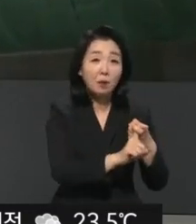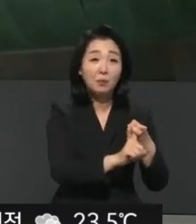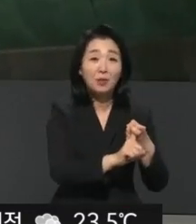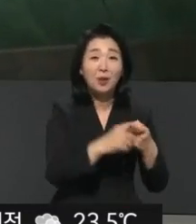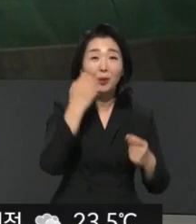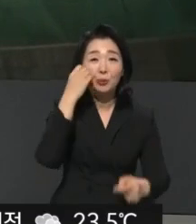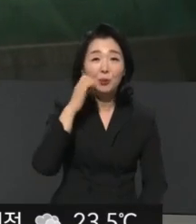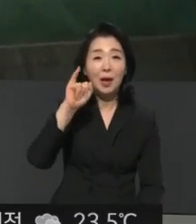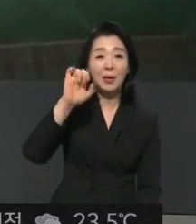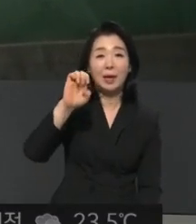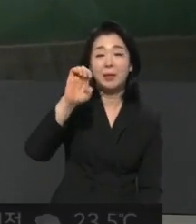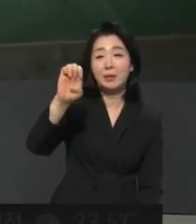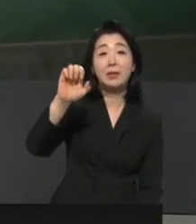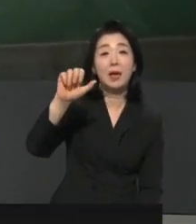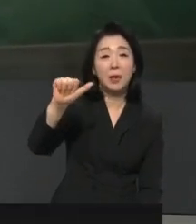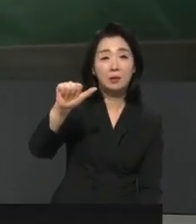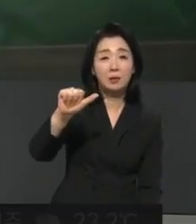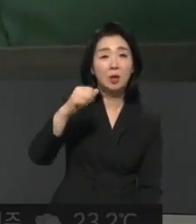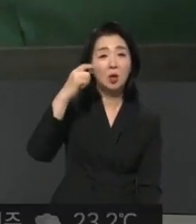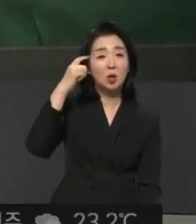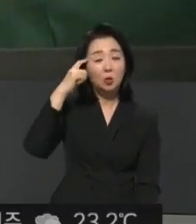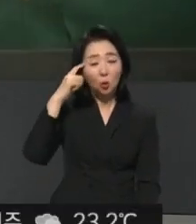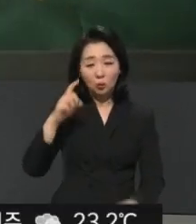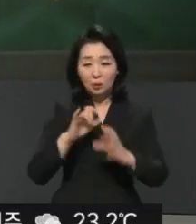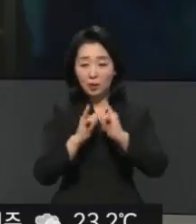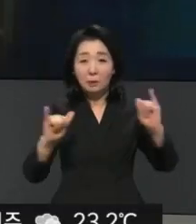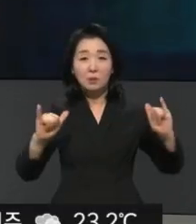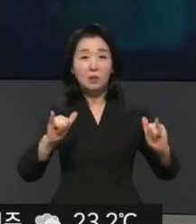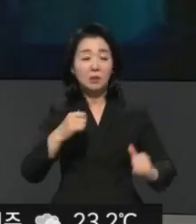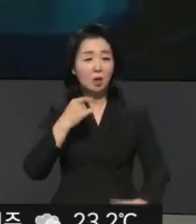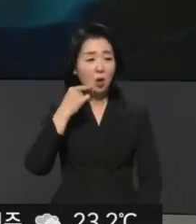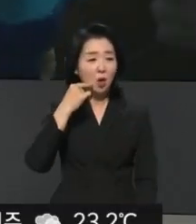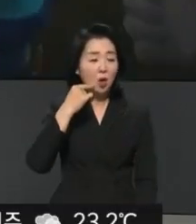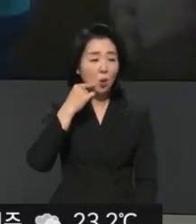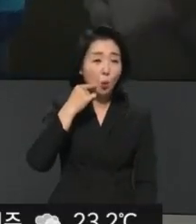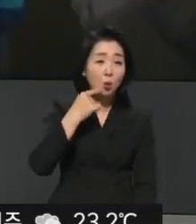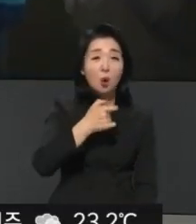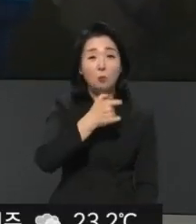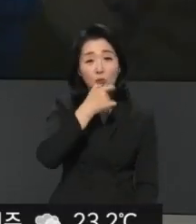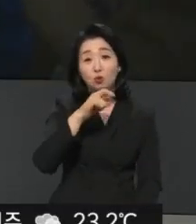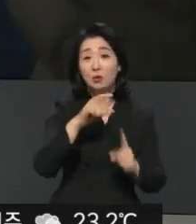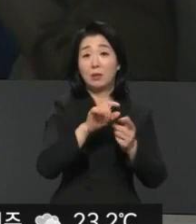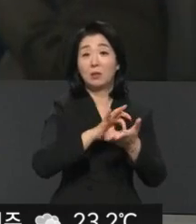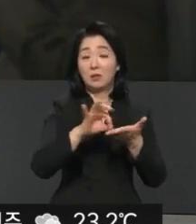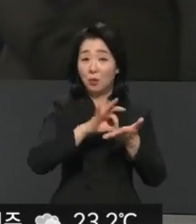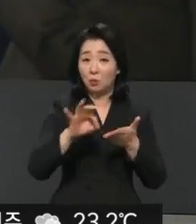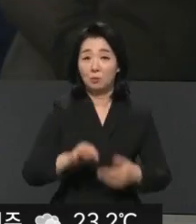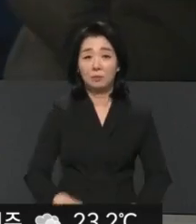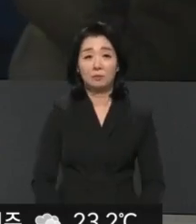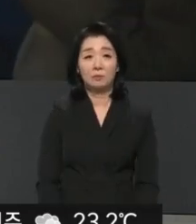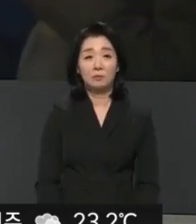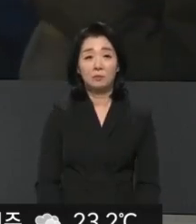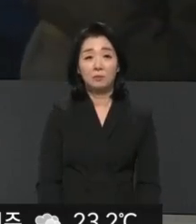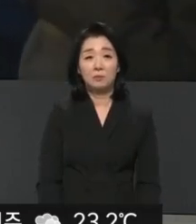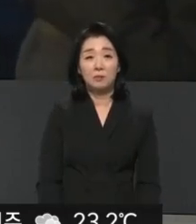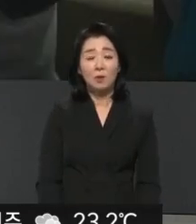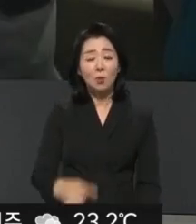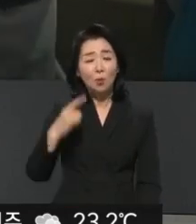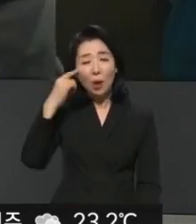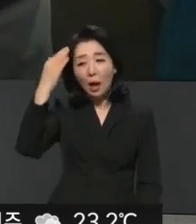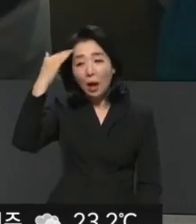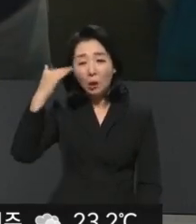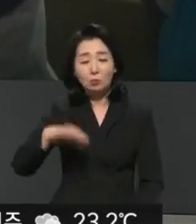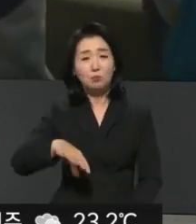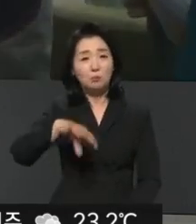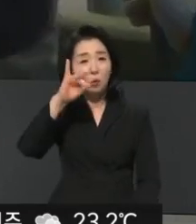IAEA에서조차도 대중을 향해서는 오염수라는 단어를 쓰고 있다고 합니다. 계속 뉴스픽에서 지적해드리지만요. 우리가 굳이 먼저